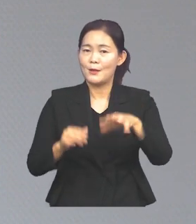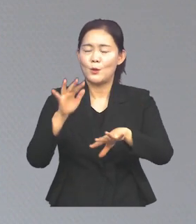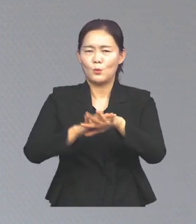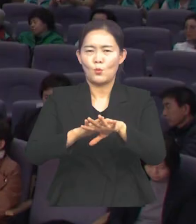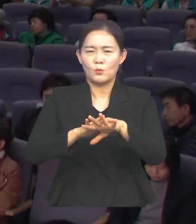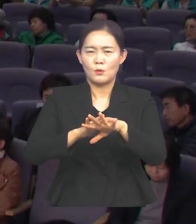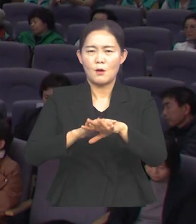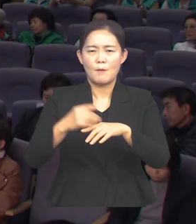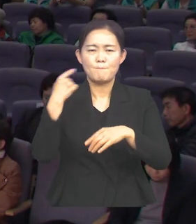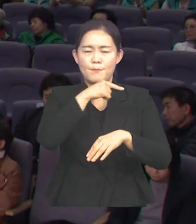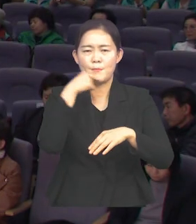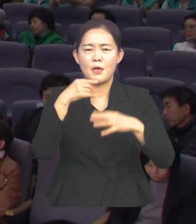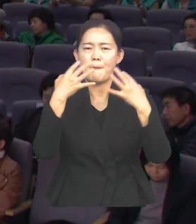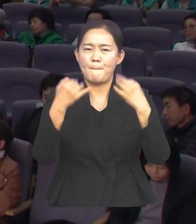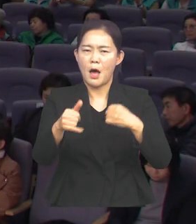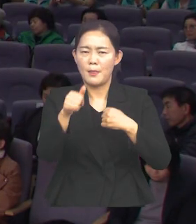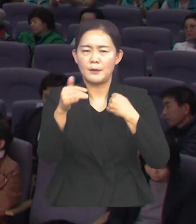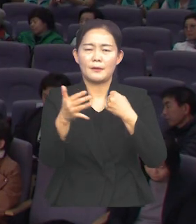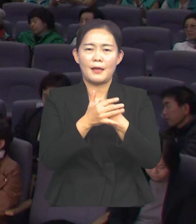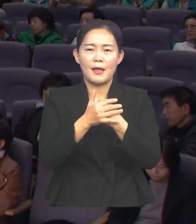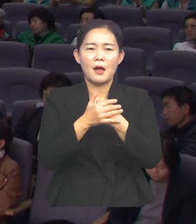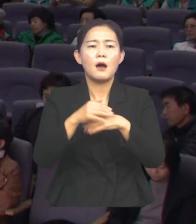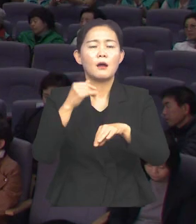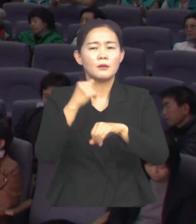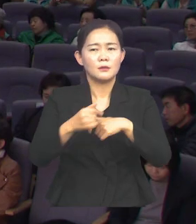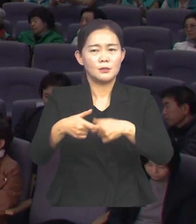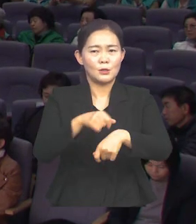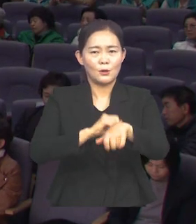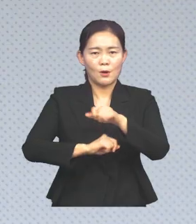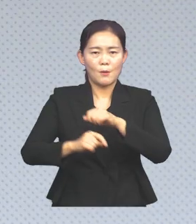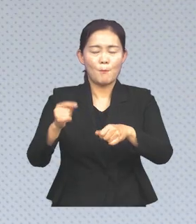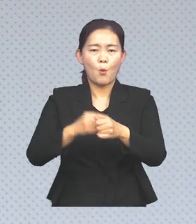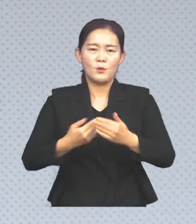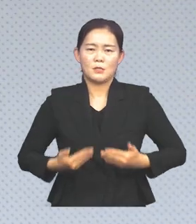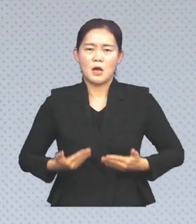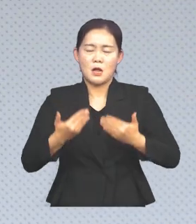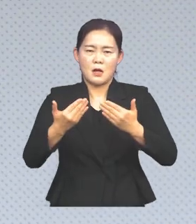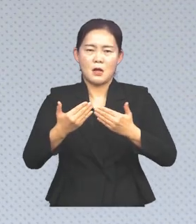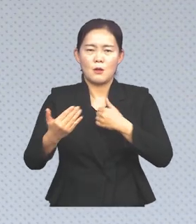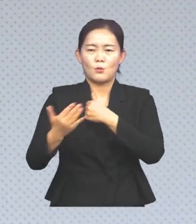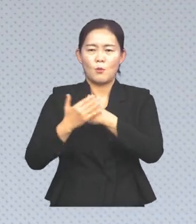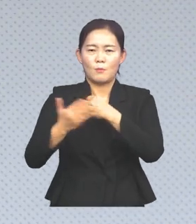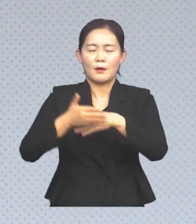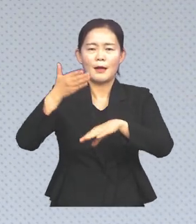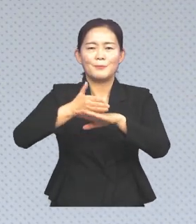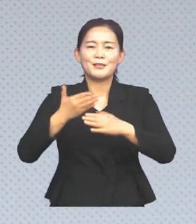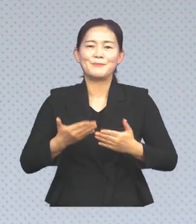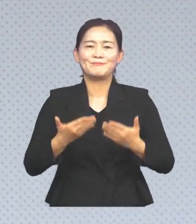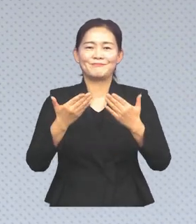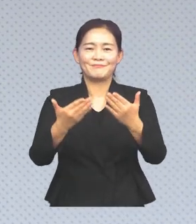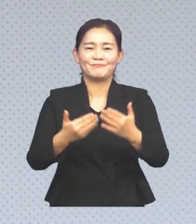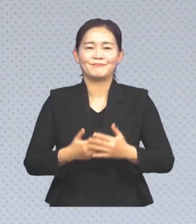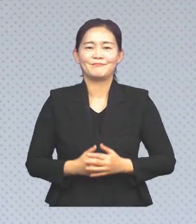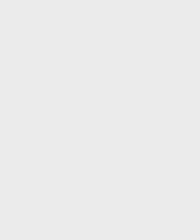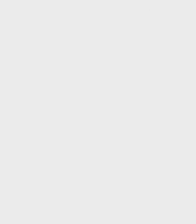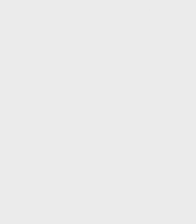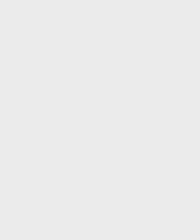위해 새마을 지도자, 용인시 애양회 등에서 적극적으로 봉사해 주셔서 감사하다고 말했습니다.